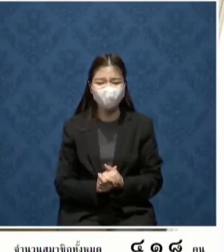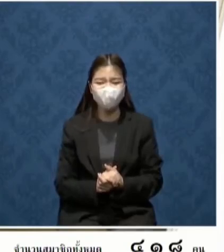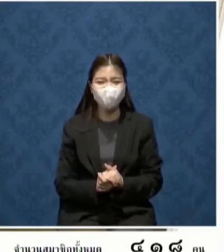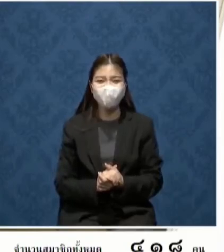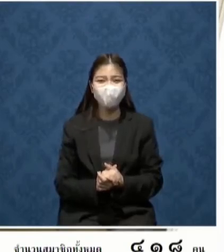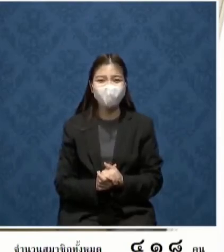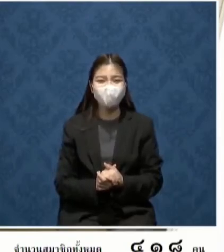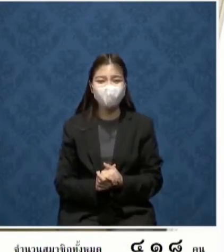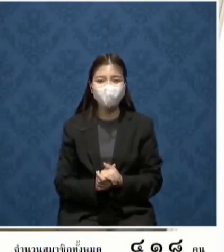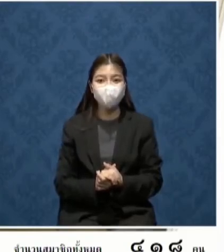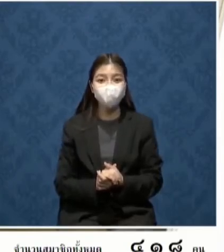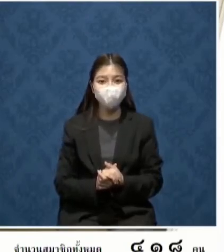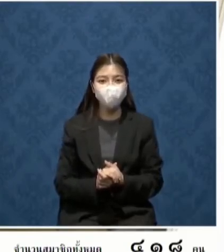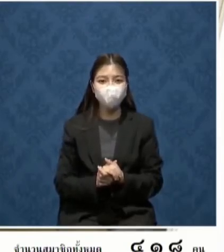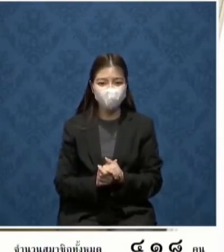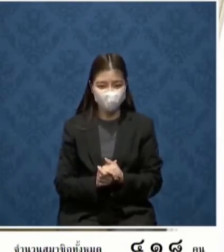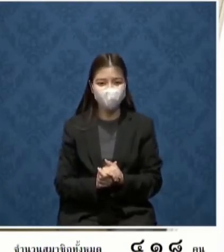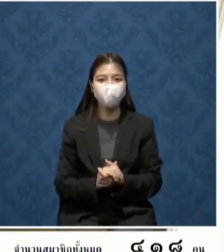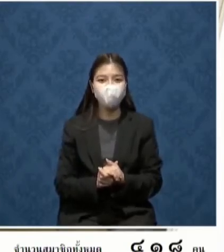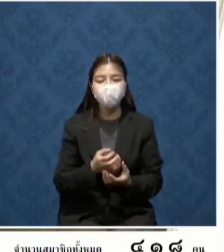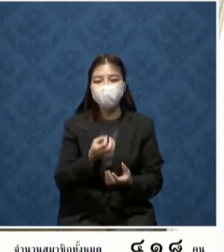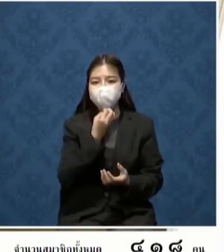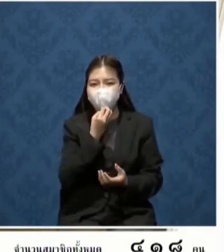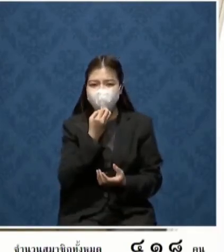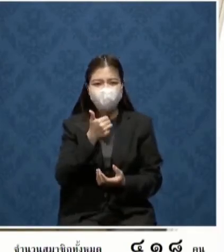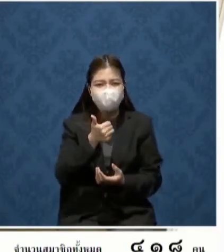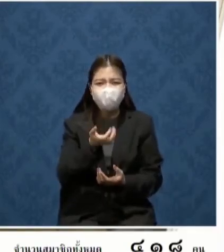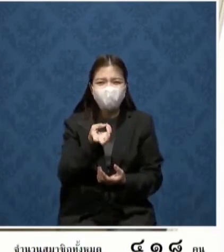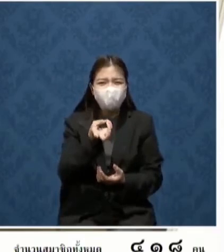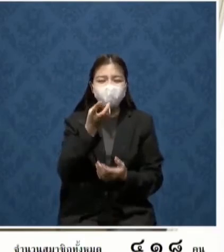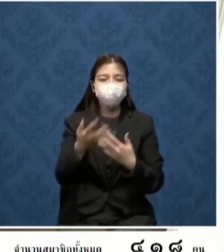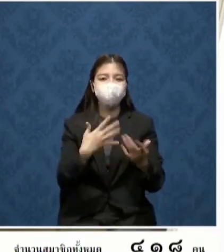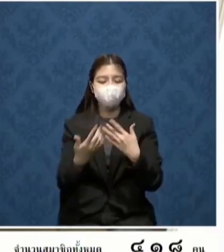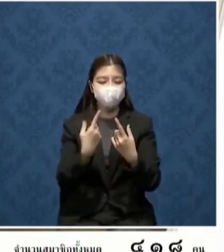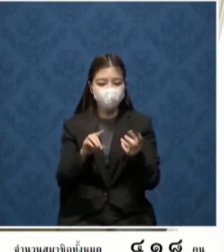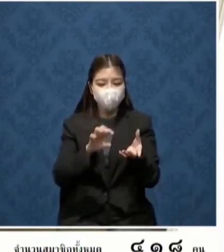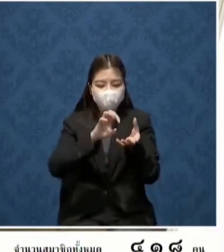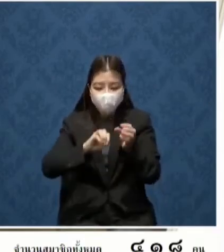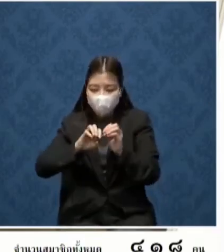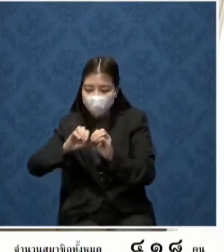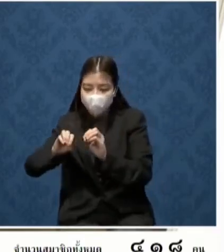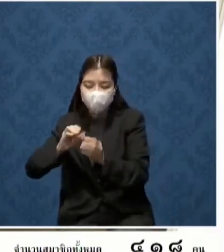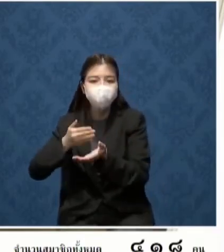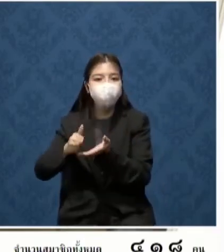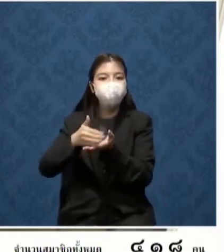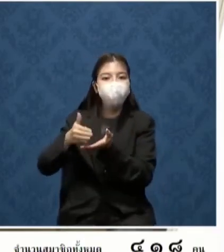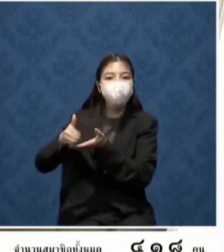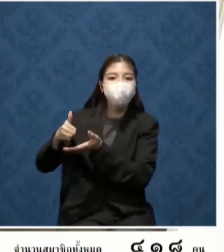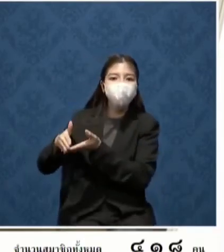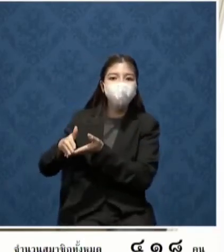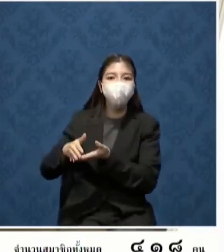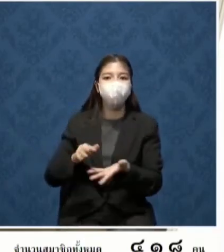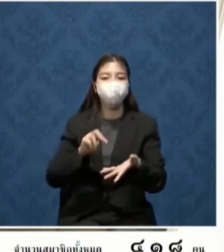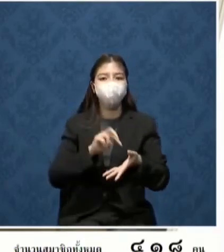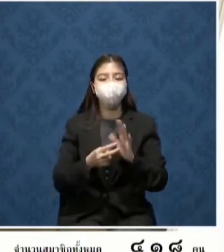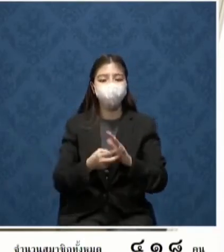เวกิทคำเดียว ไม่เป็ไรหอกแต่พอท่านกินกัหคนหลแลคำเข้ามัก็